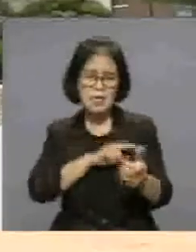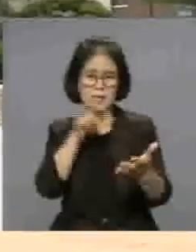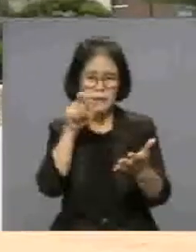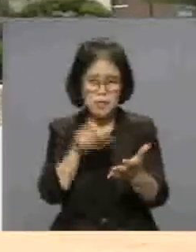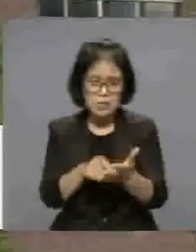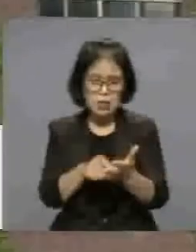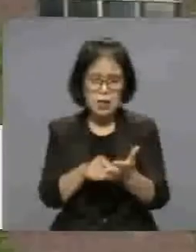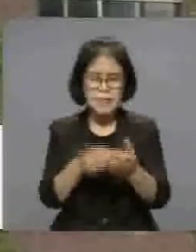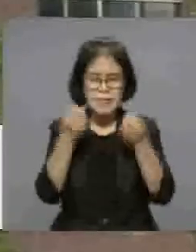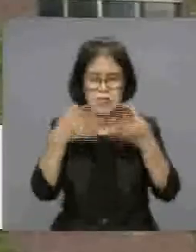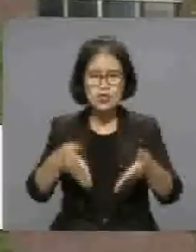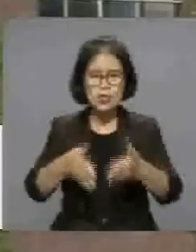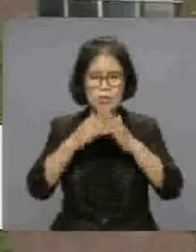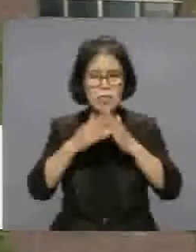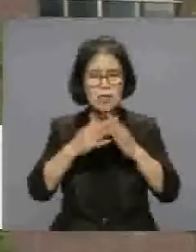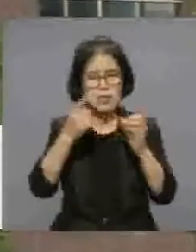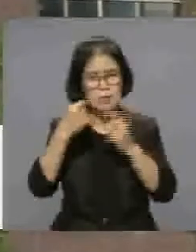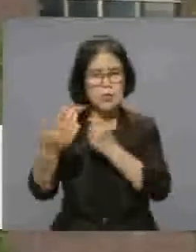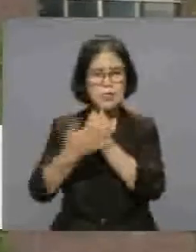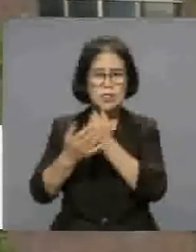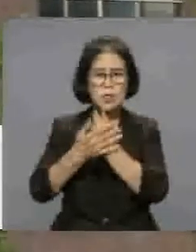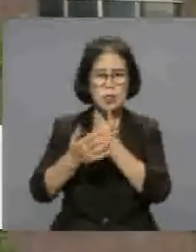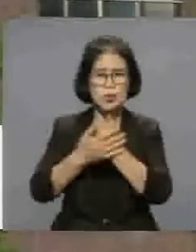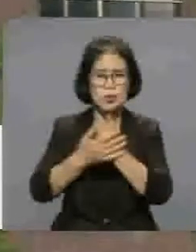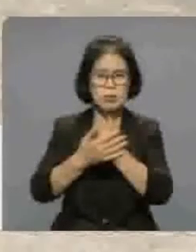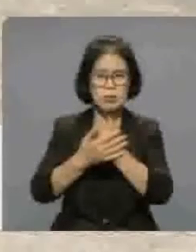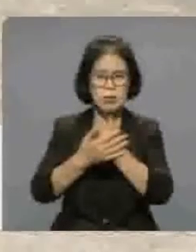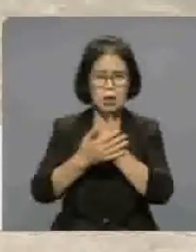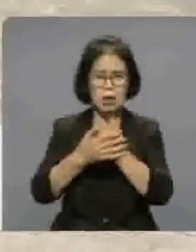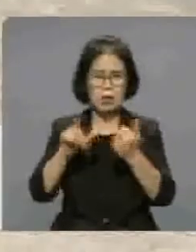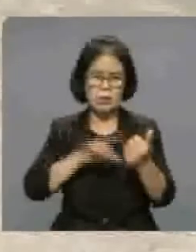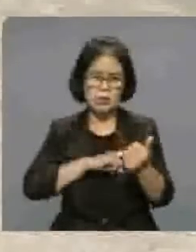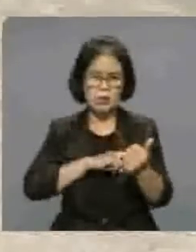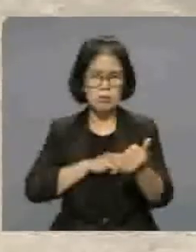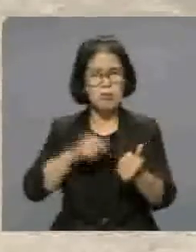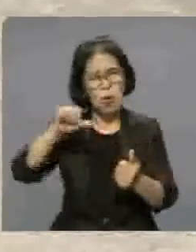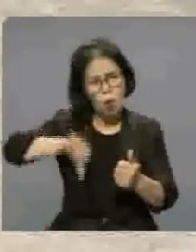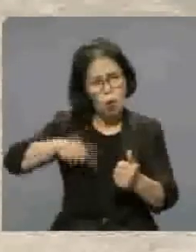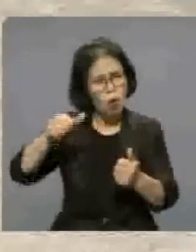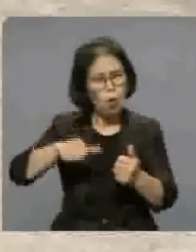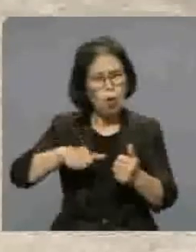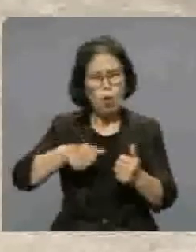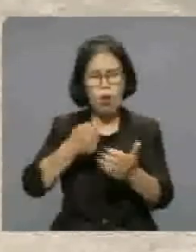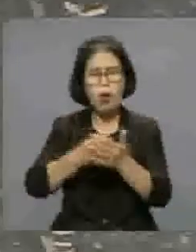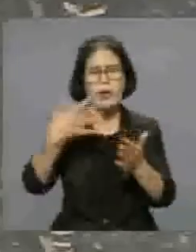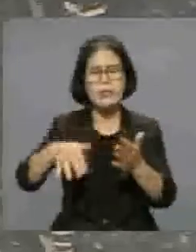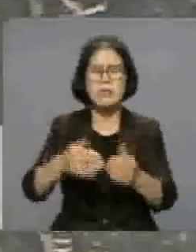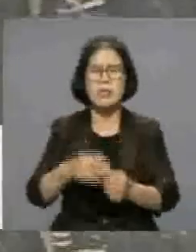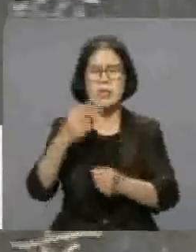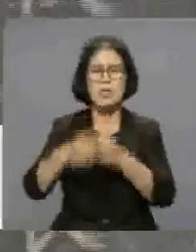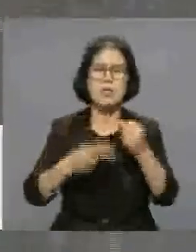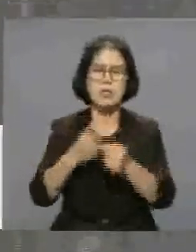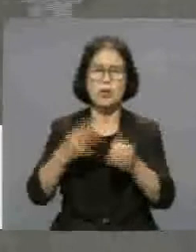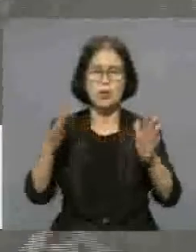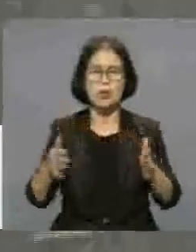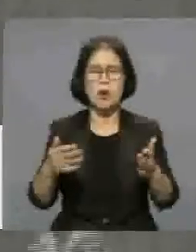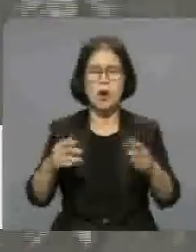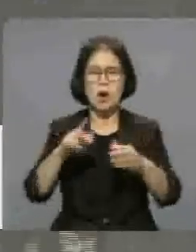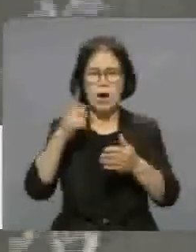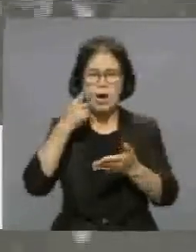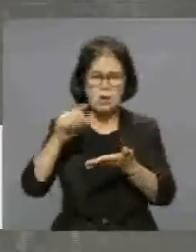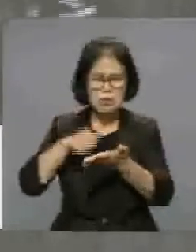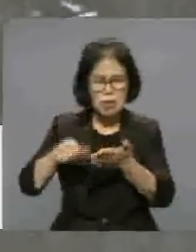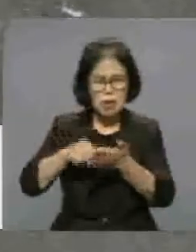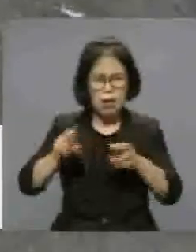인천상업전수학교 신축기념특별참조자 방병석의 거취를 결정하지 못한 상황. 시교육청이 2년째 일제청산 작업을